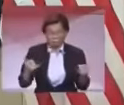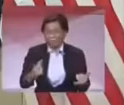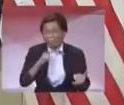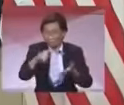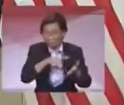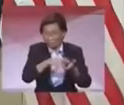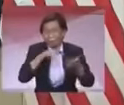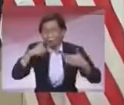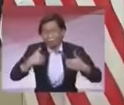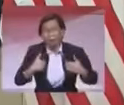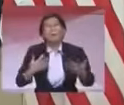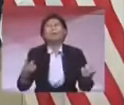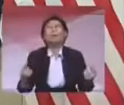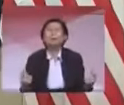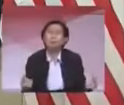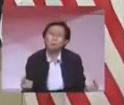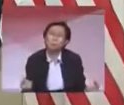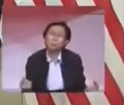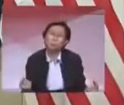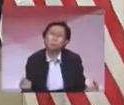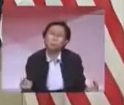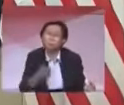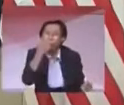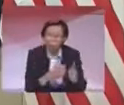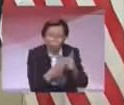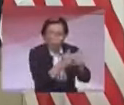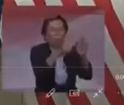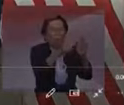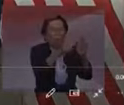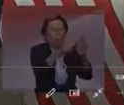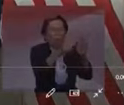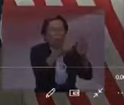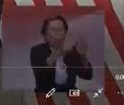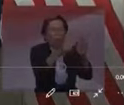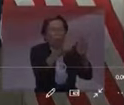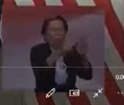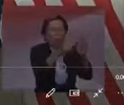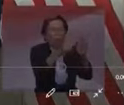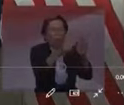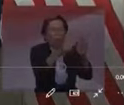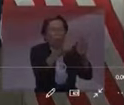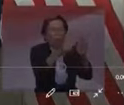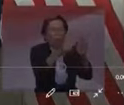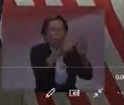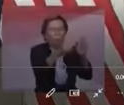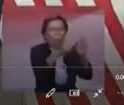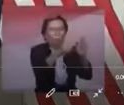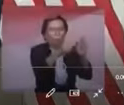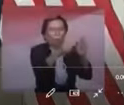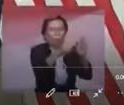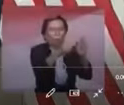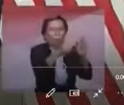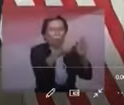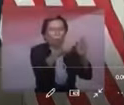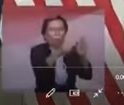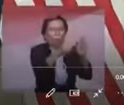Tetapi apa boleh buat, kerana itu adalah kehendak dalam Perlembagaan Persekutuan. But what can be done because